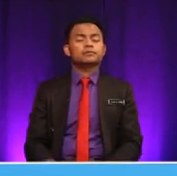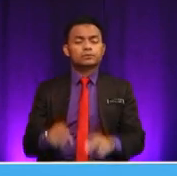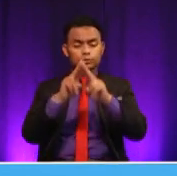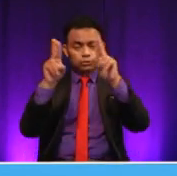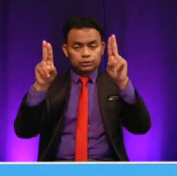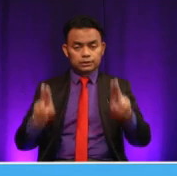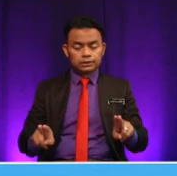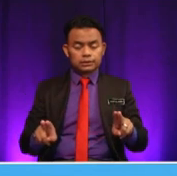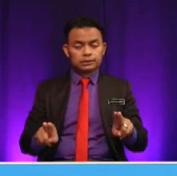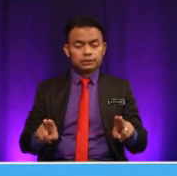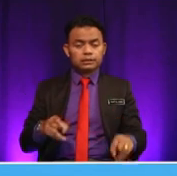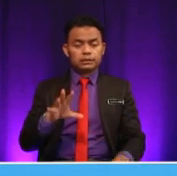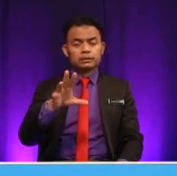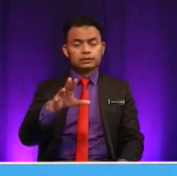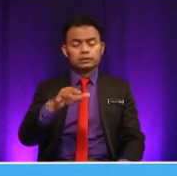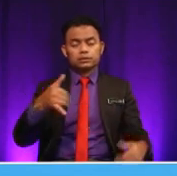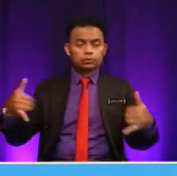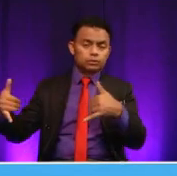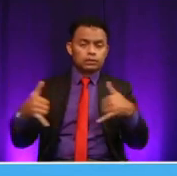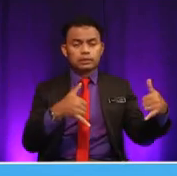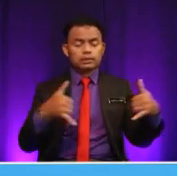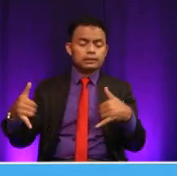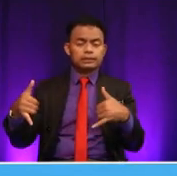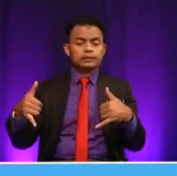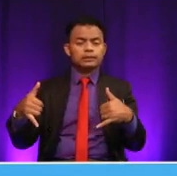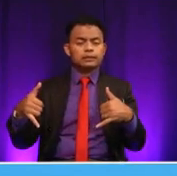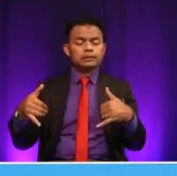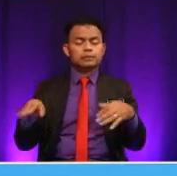ulang alik berbagai tahap ataupun ketika